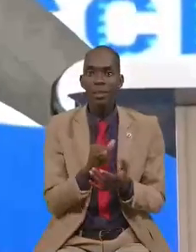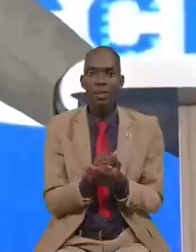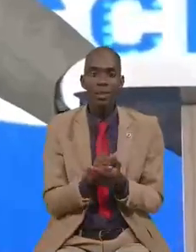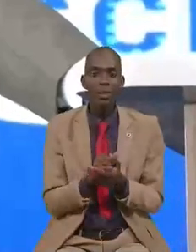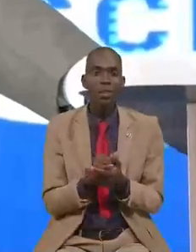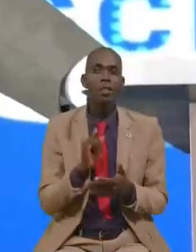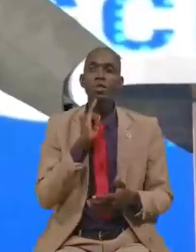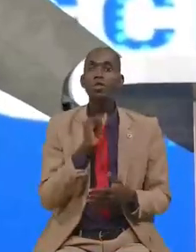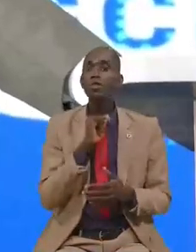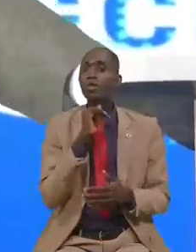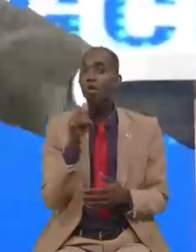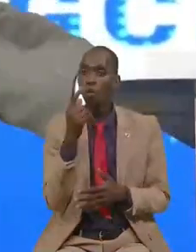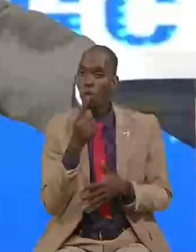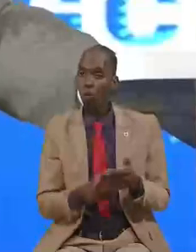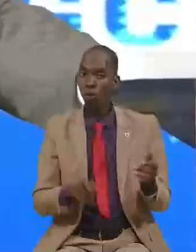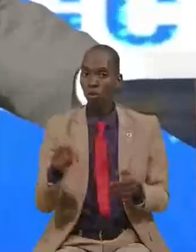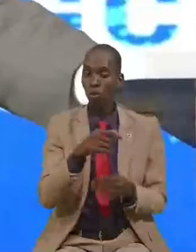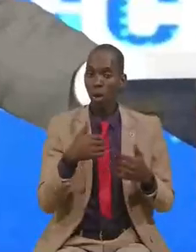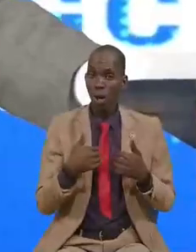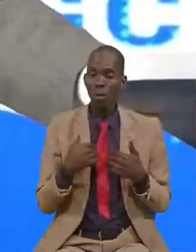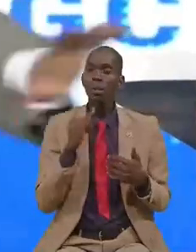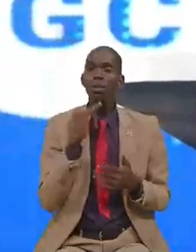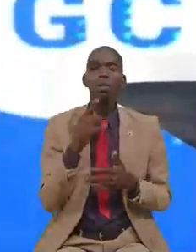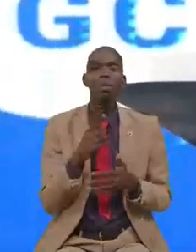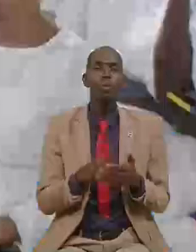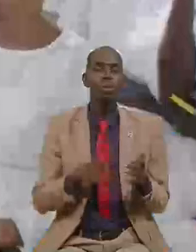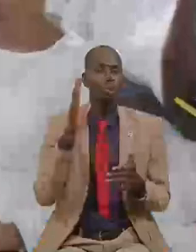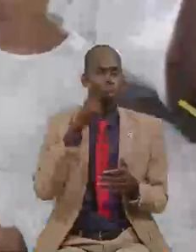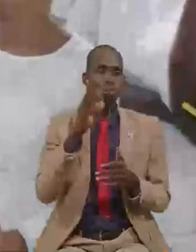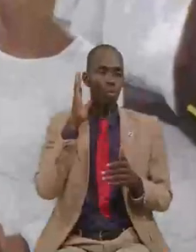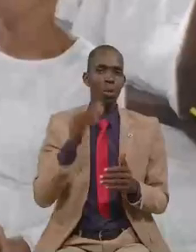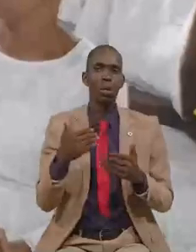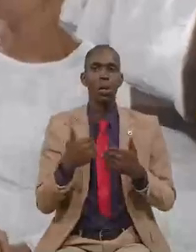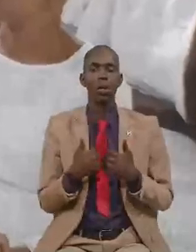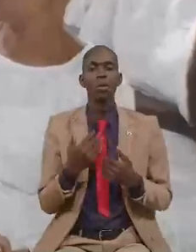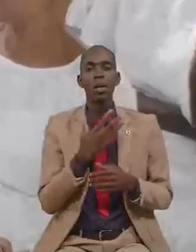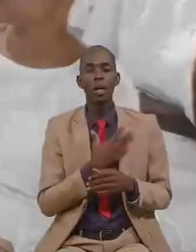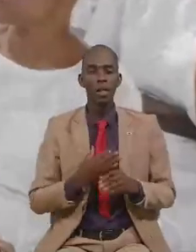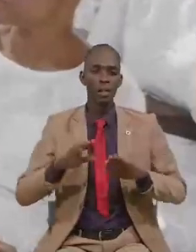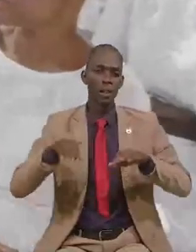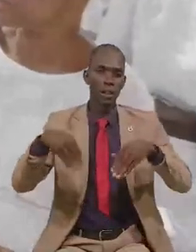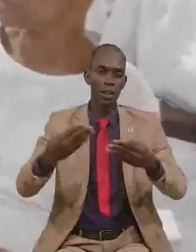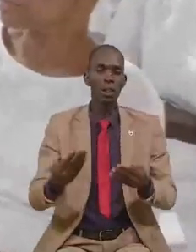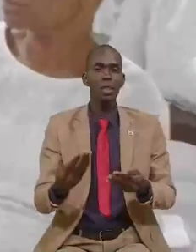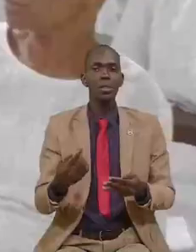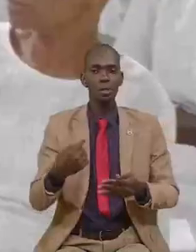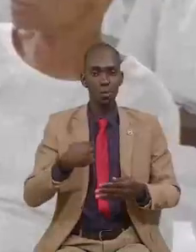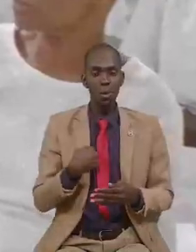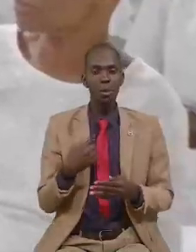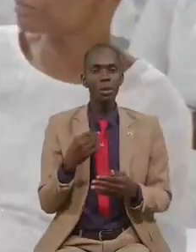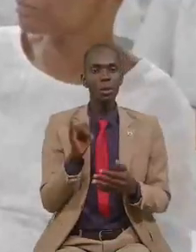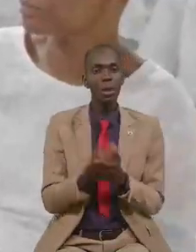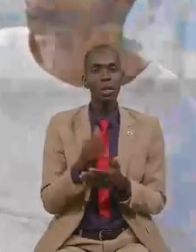n'est pas ce que tu as, c'est ce que tu vas avoir maintenant. Et il m'a donné cela d'un